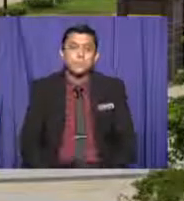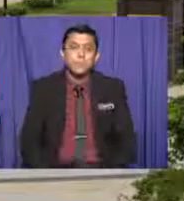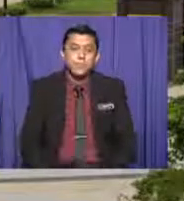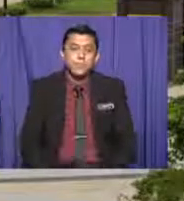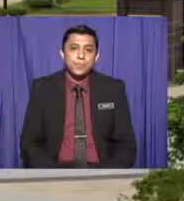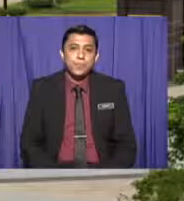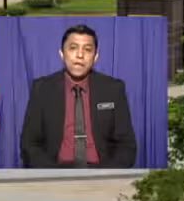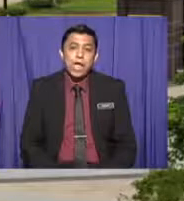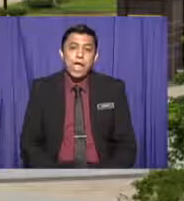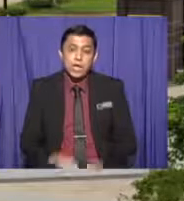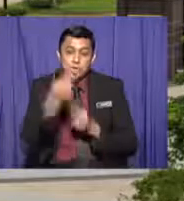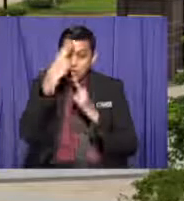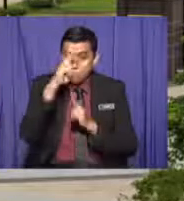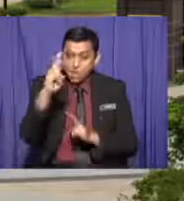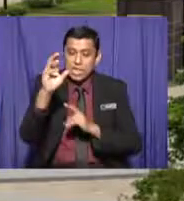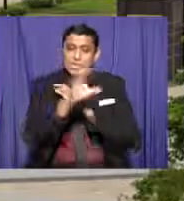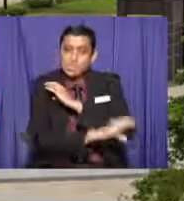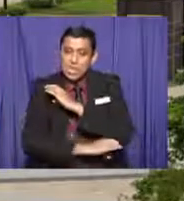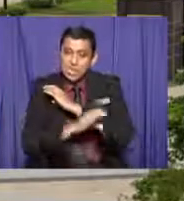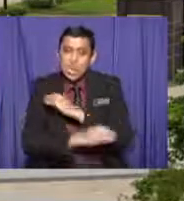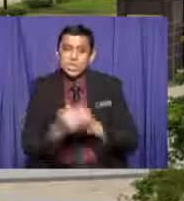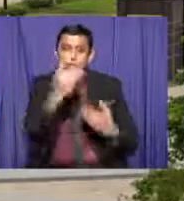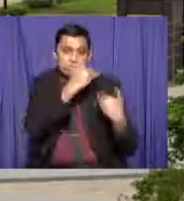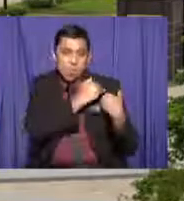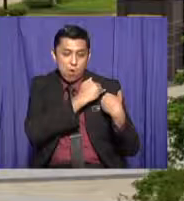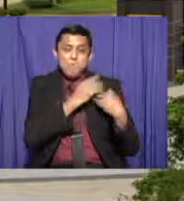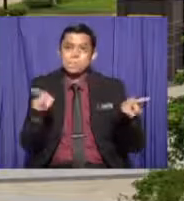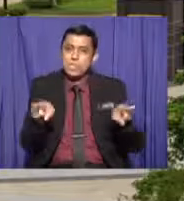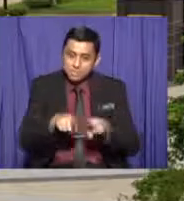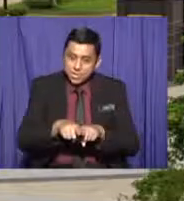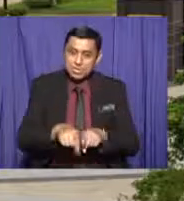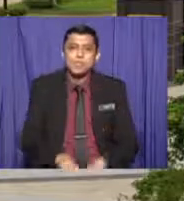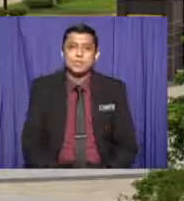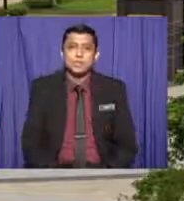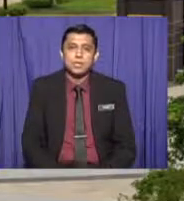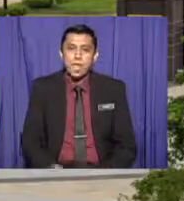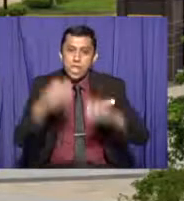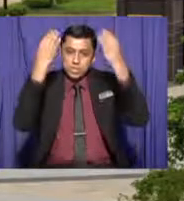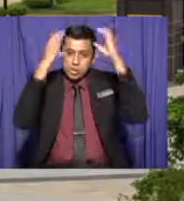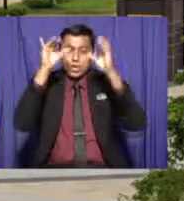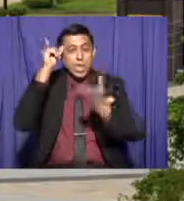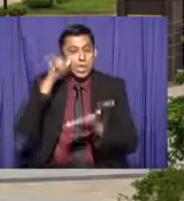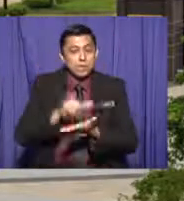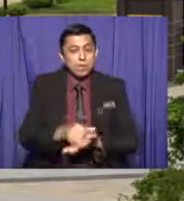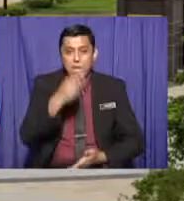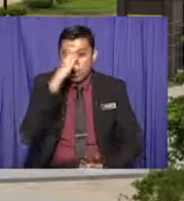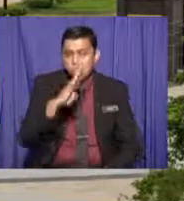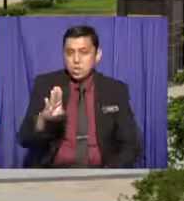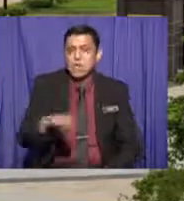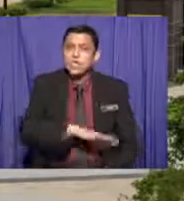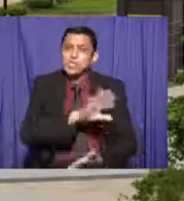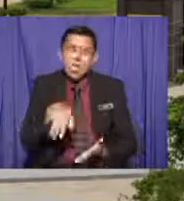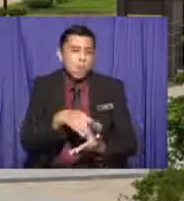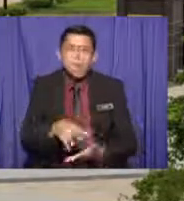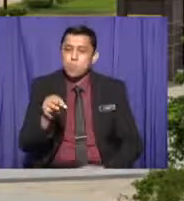iaitu kedaulatan negara, tanggungjawab bersama. Cikgu yakin bahawa semua